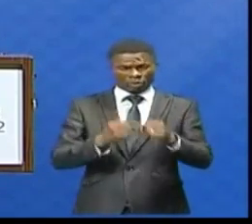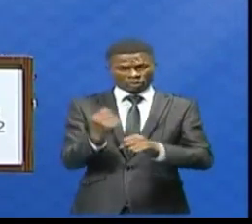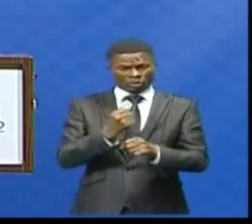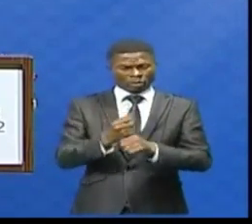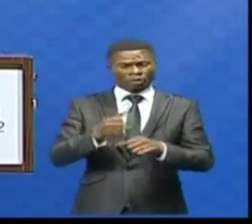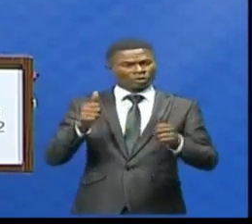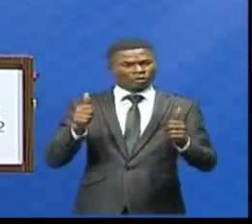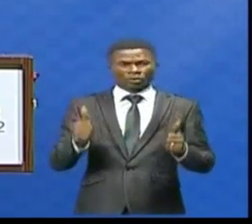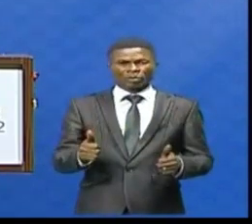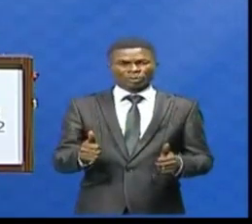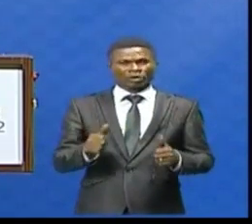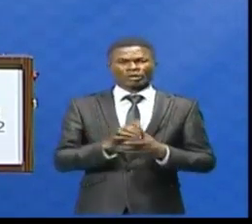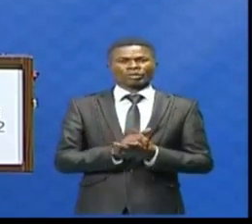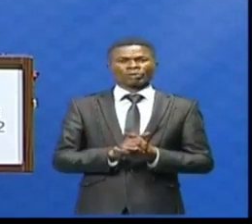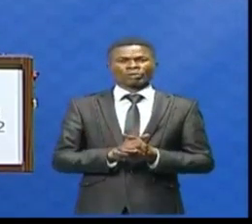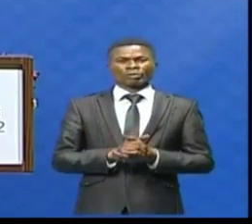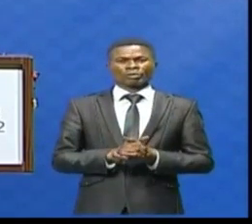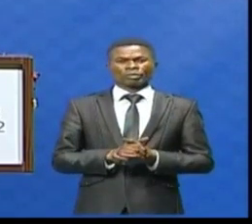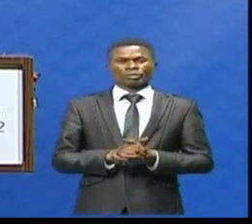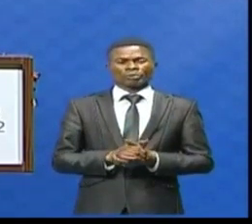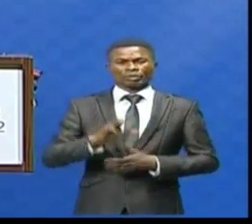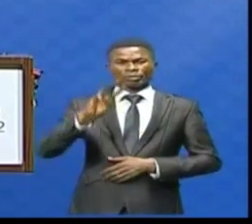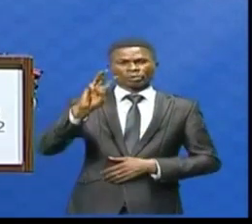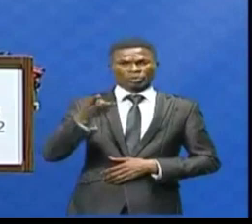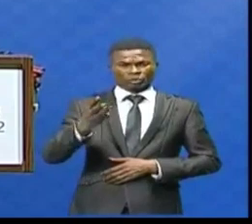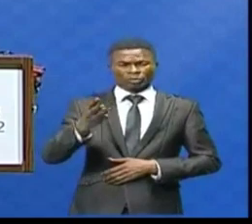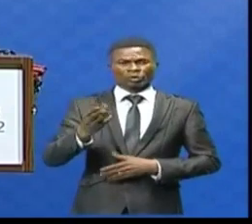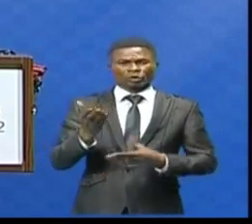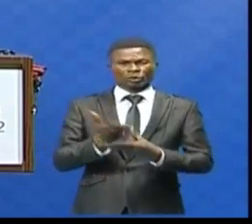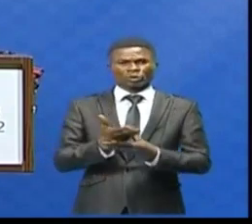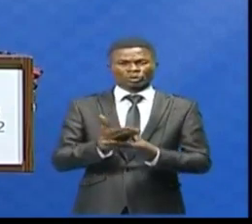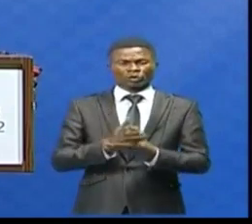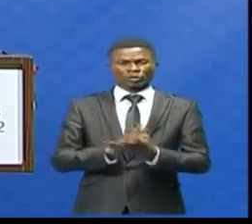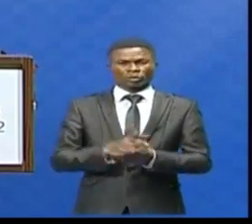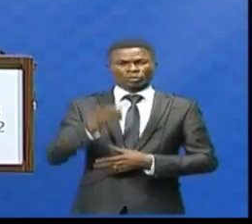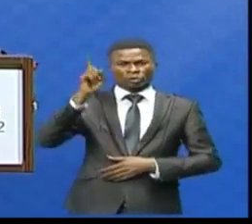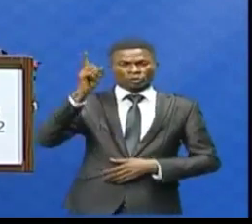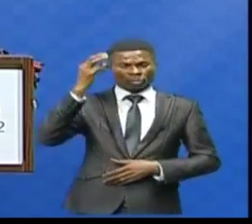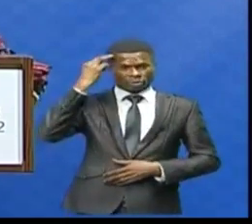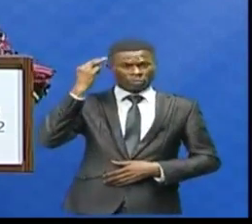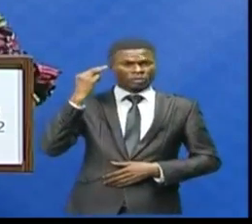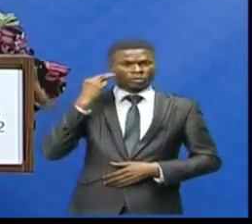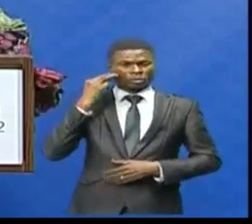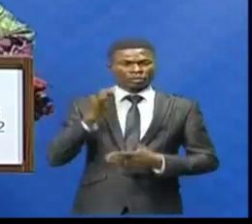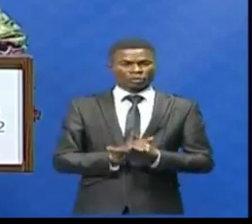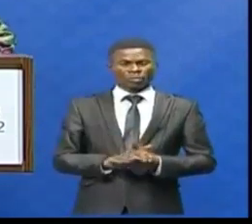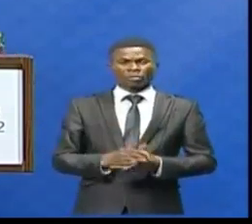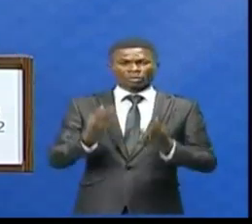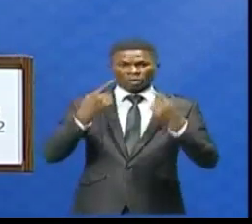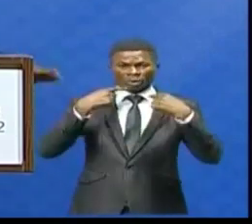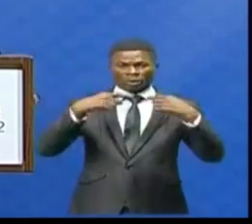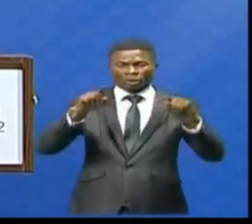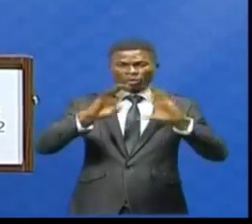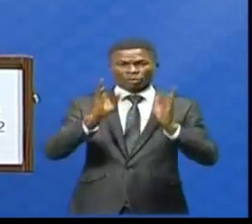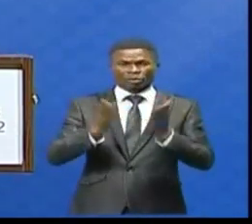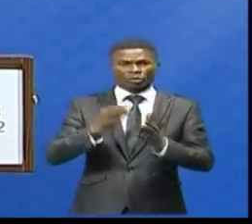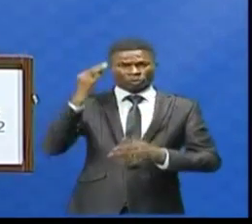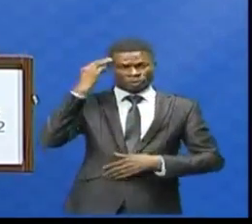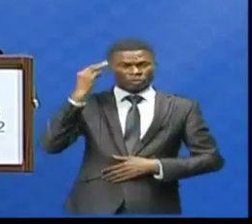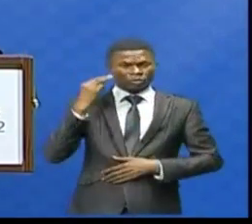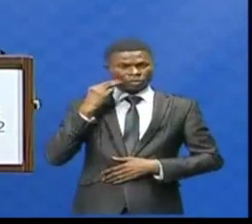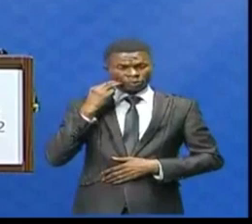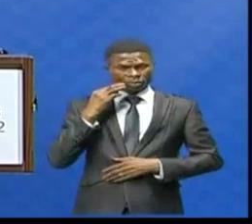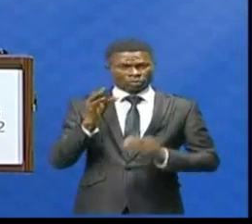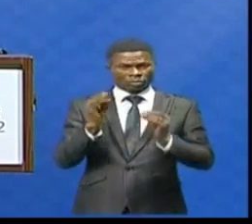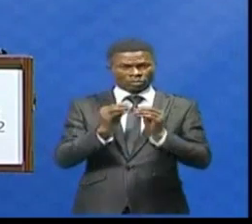noble des voies troisièmement les premiers ministres a informé les conseils d'avoir